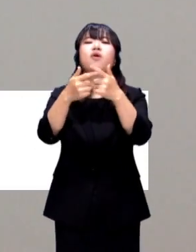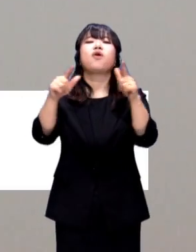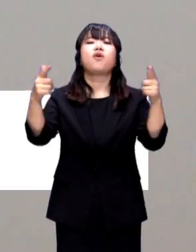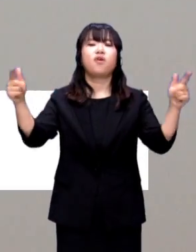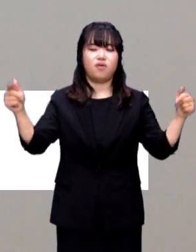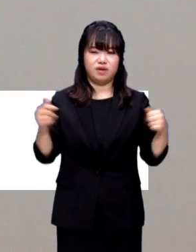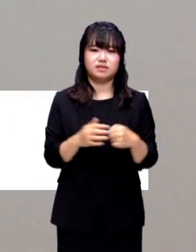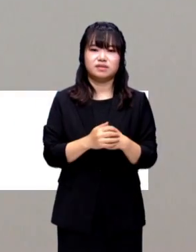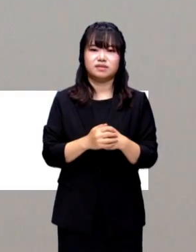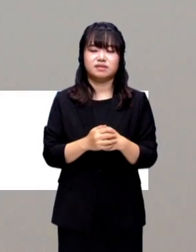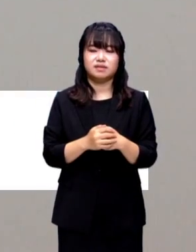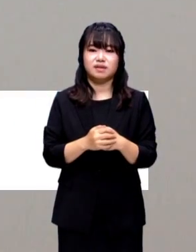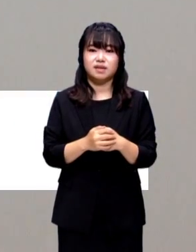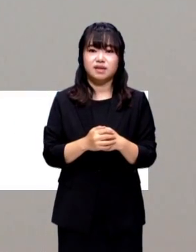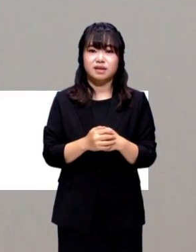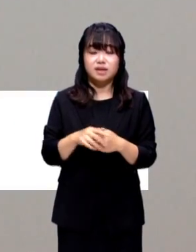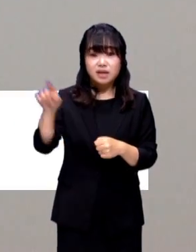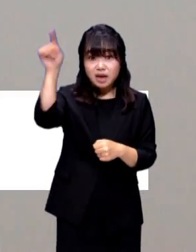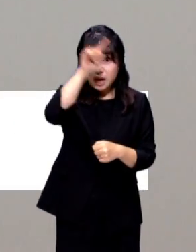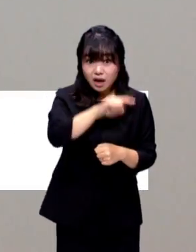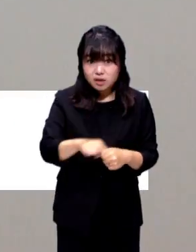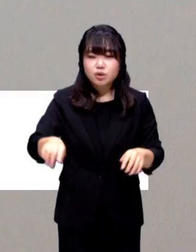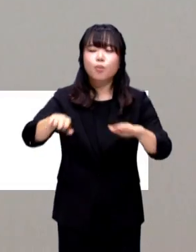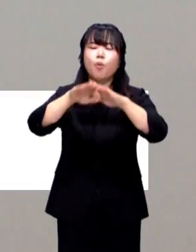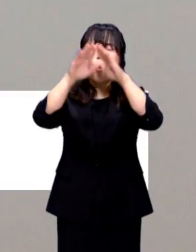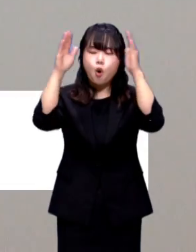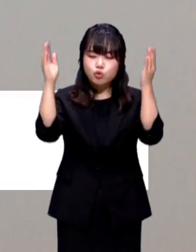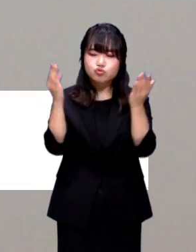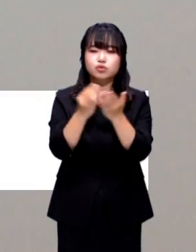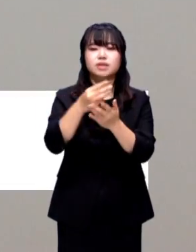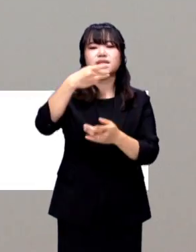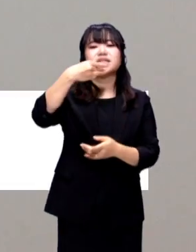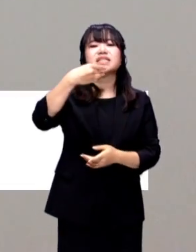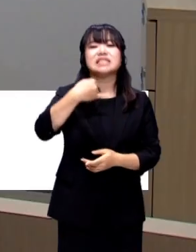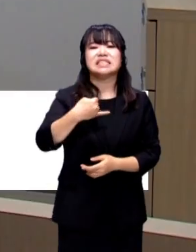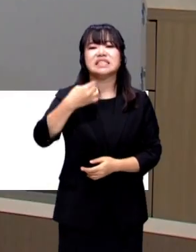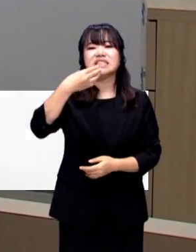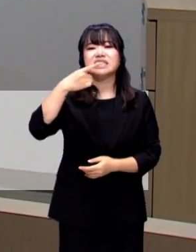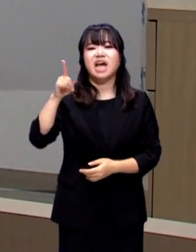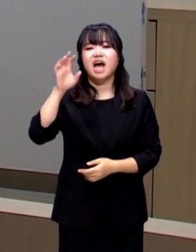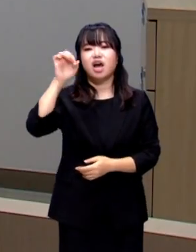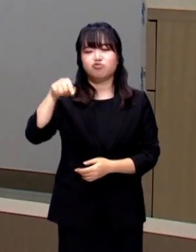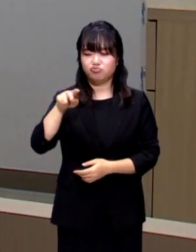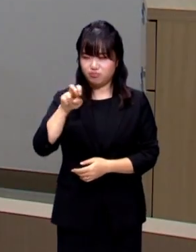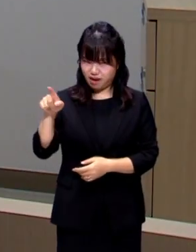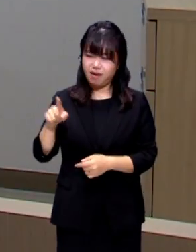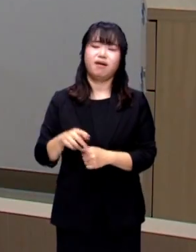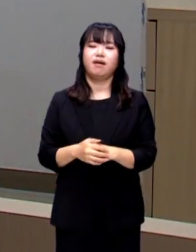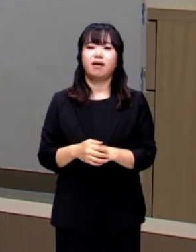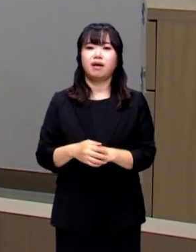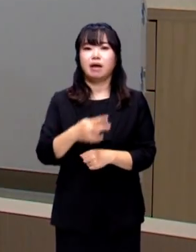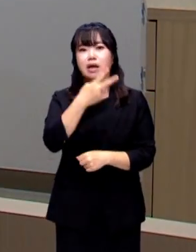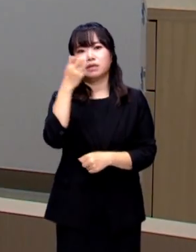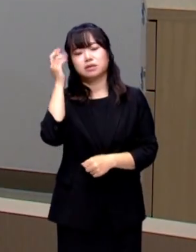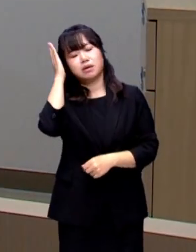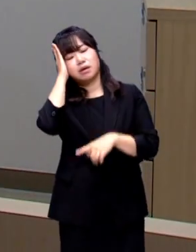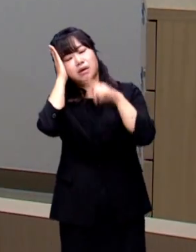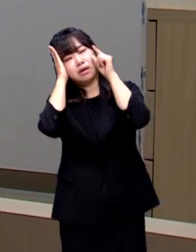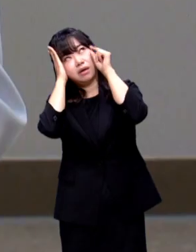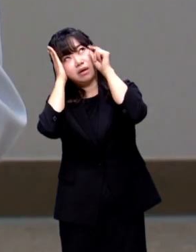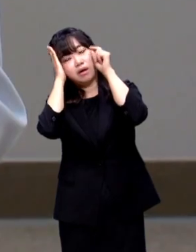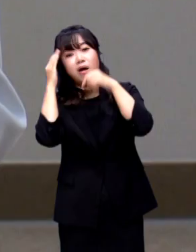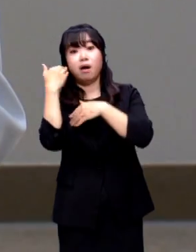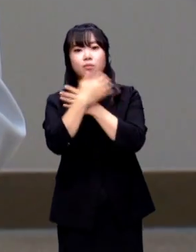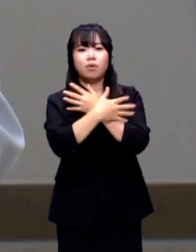모습들로 반응들을 하시는데요. 이런 것들이 사실은 다 트라우마 반응이라고 볼 수 있고요. 수면장애나 소화장애, 몸에